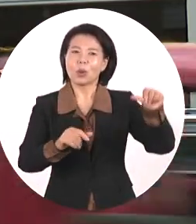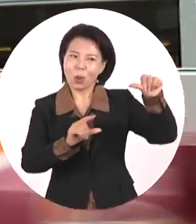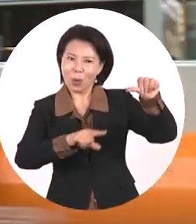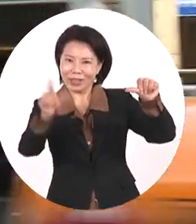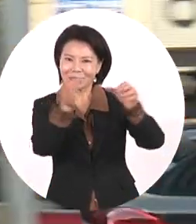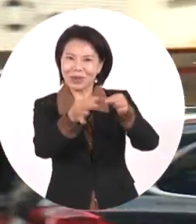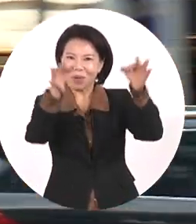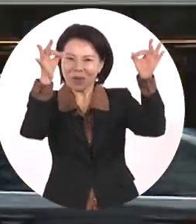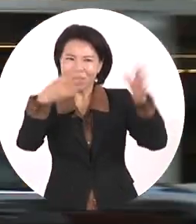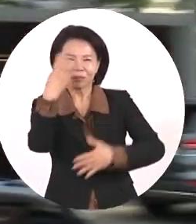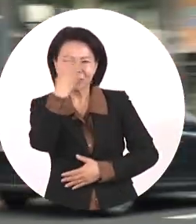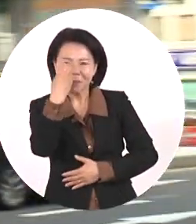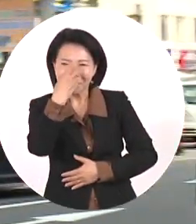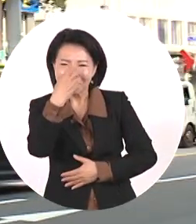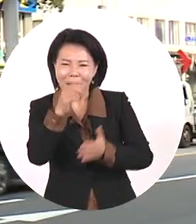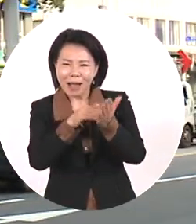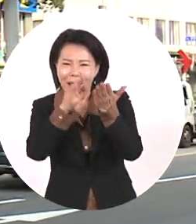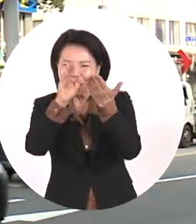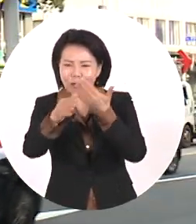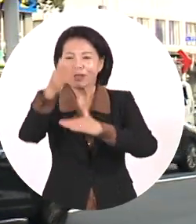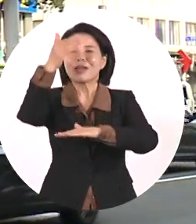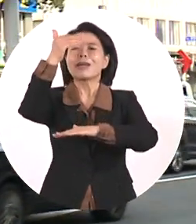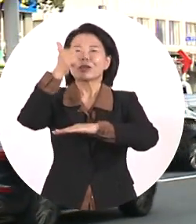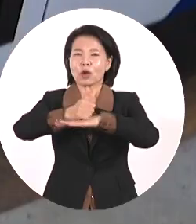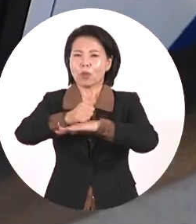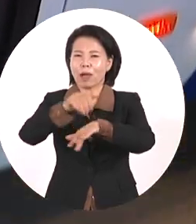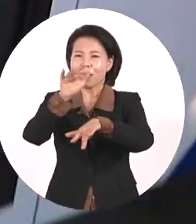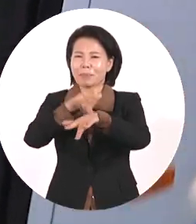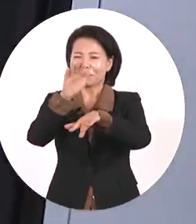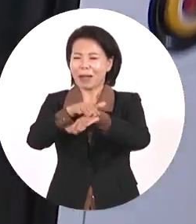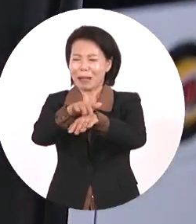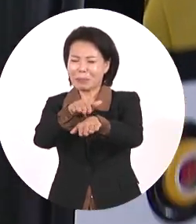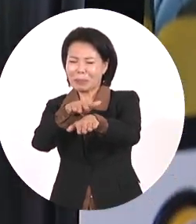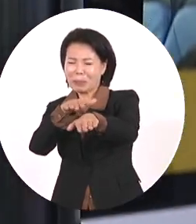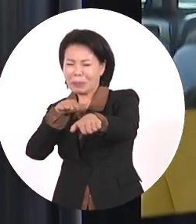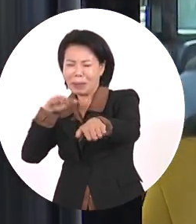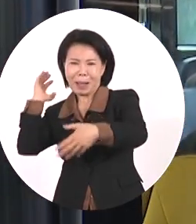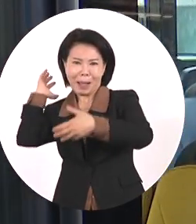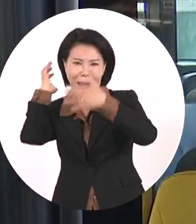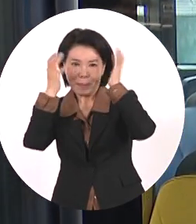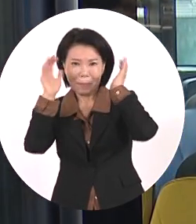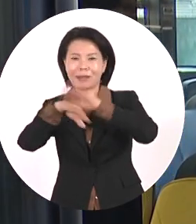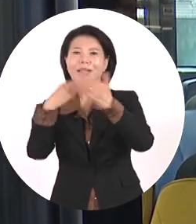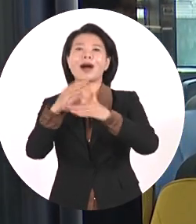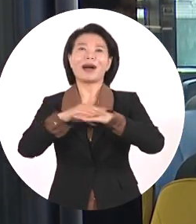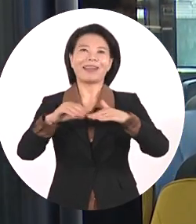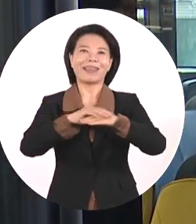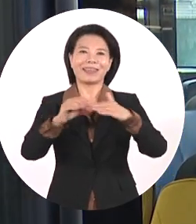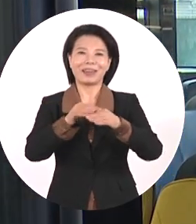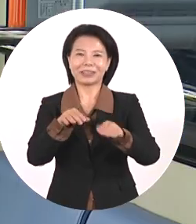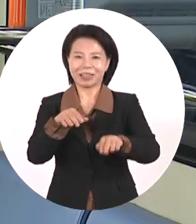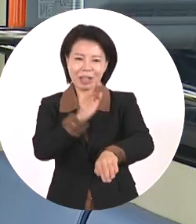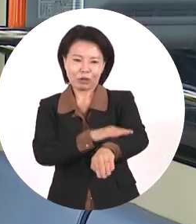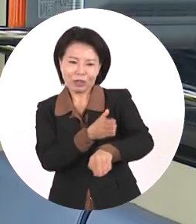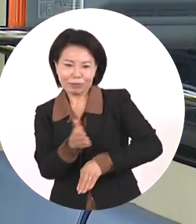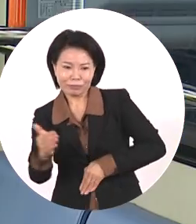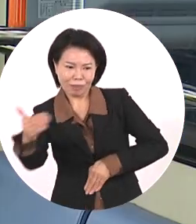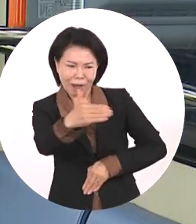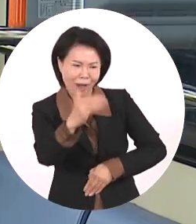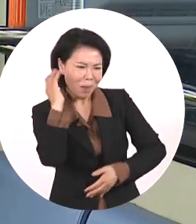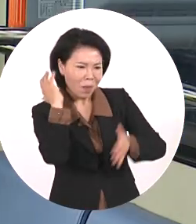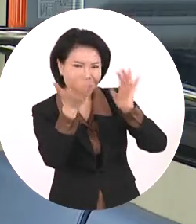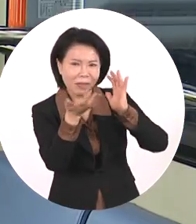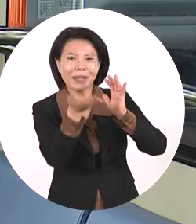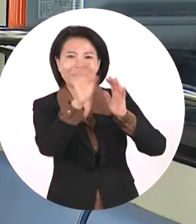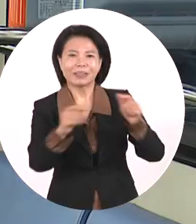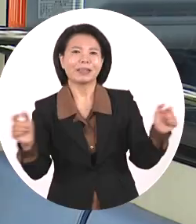제주도는 5일간의 모니터링 결과 상습 정체 구간이던 오라 오거리의 혼잡이 완화됐고 좌회전차로 혼란도